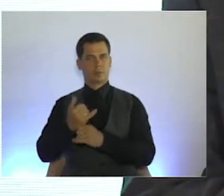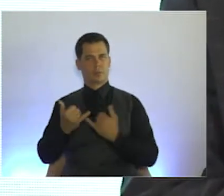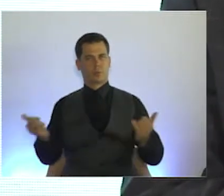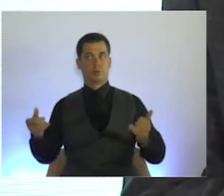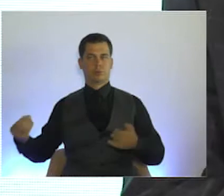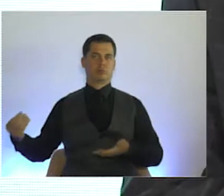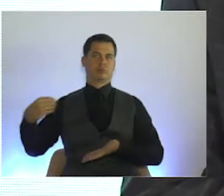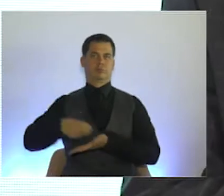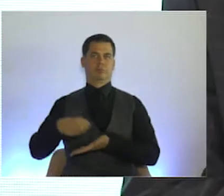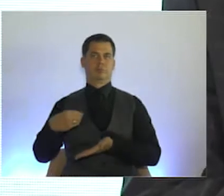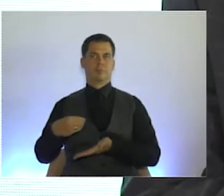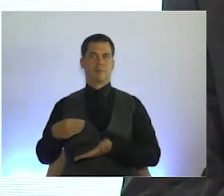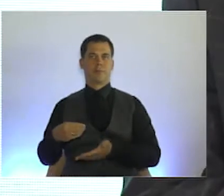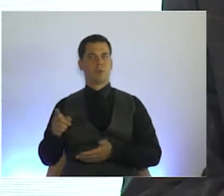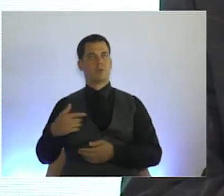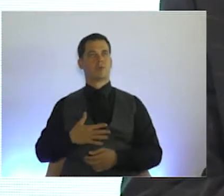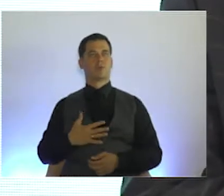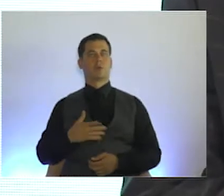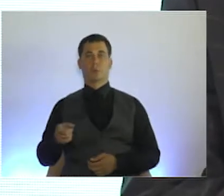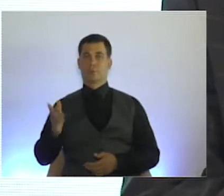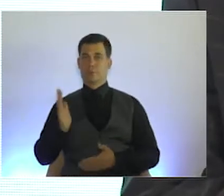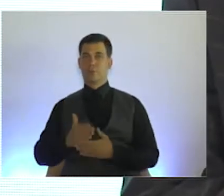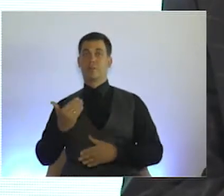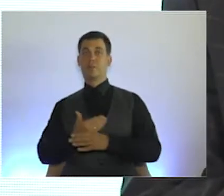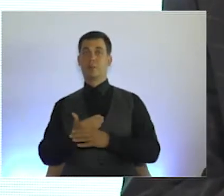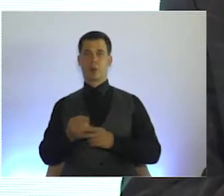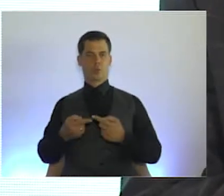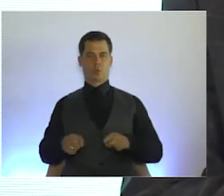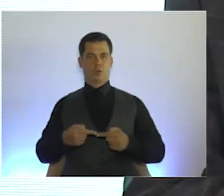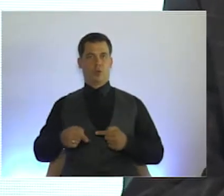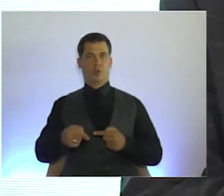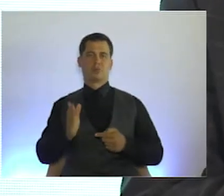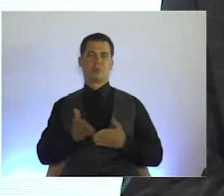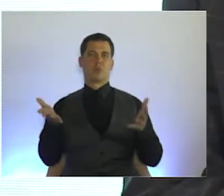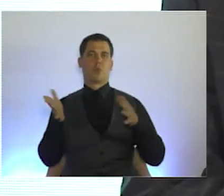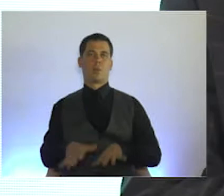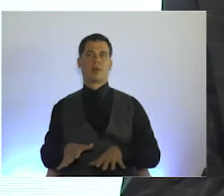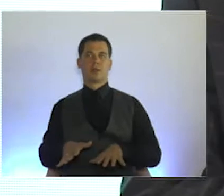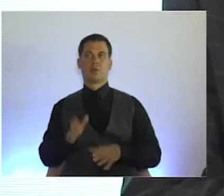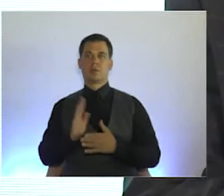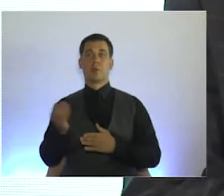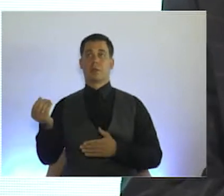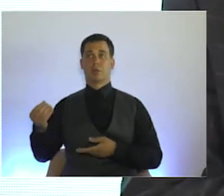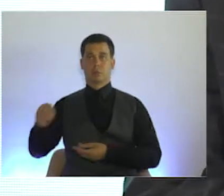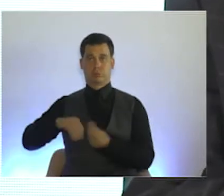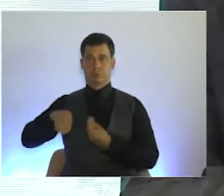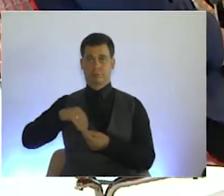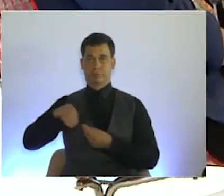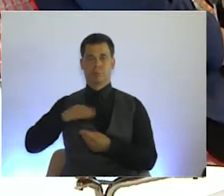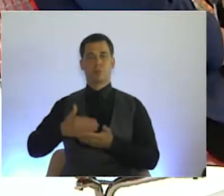Więc sądzono, że tak naprawdę przeżywalność tych firm będzie bardzo krótka. Że w zasadzie skonsumują dotacje, a